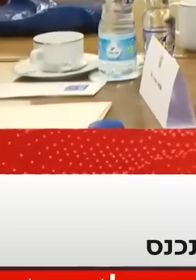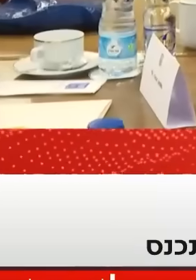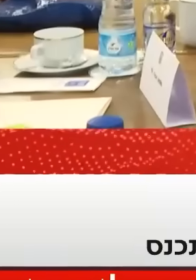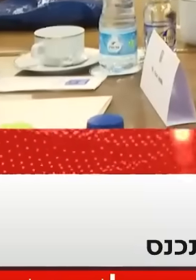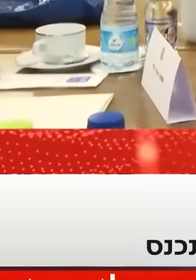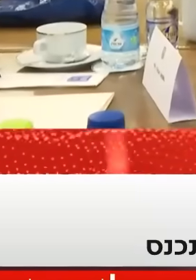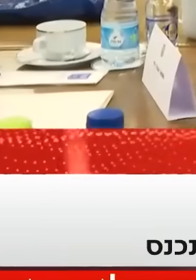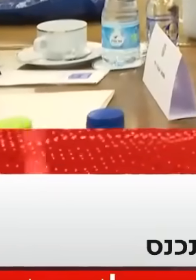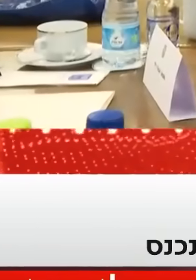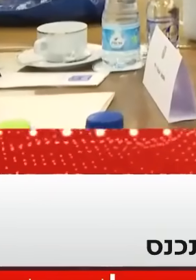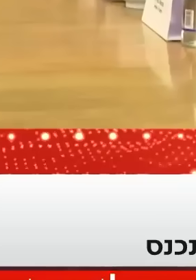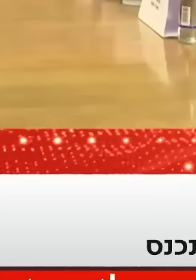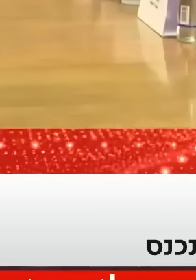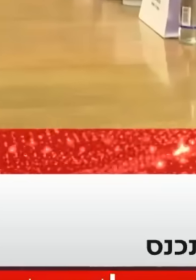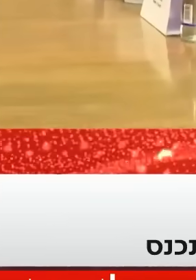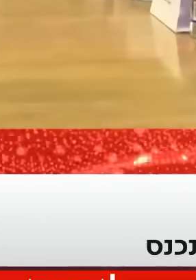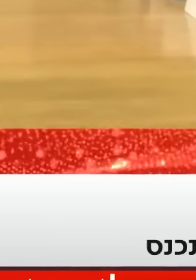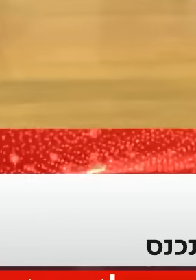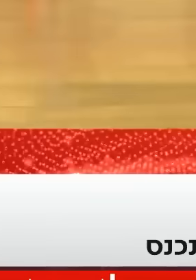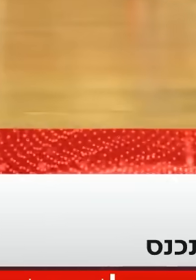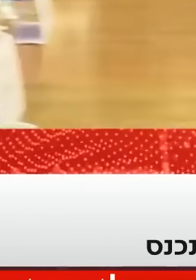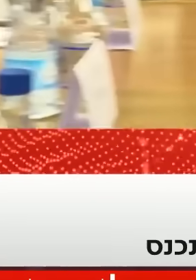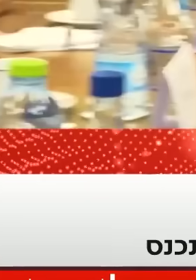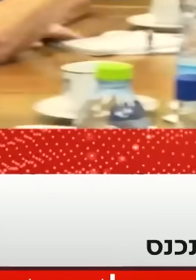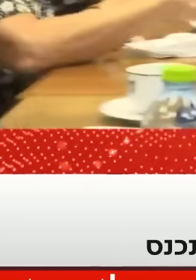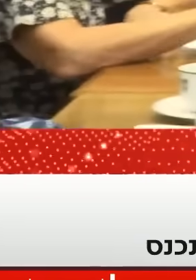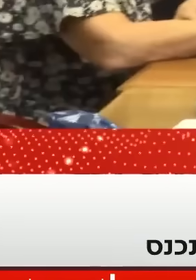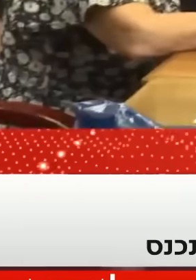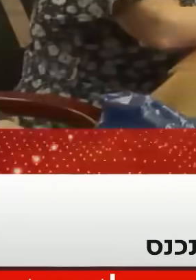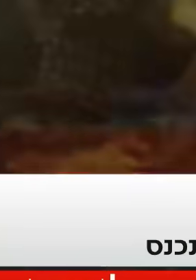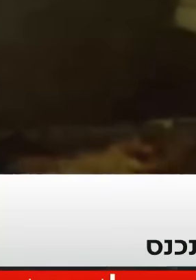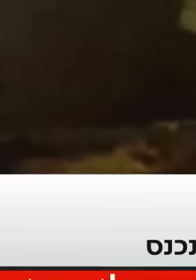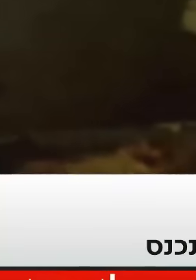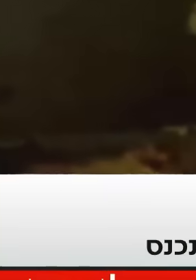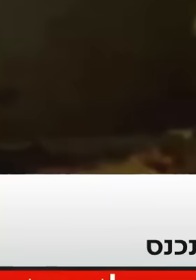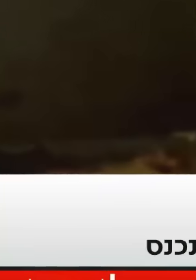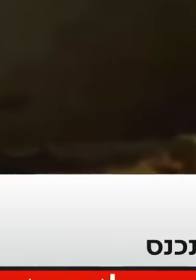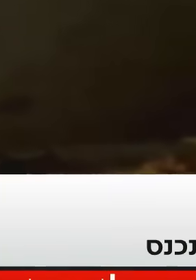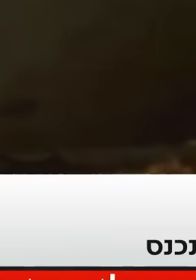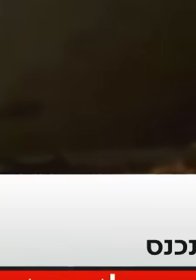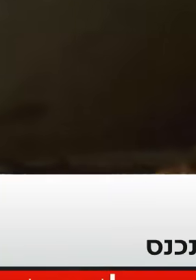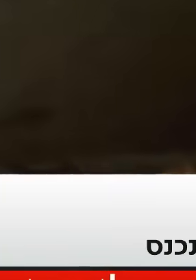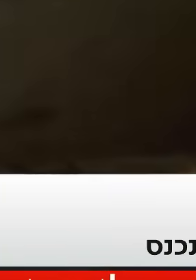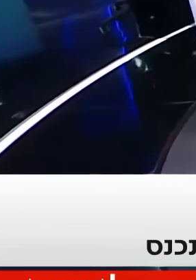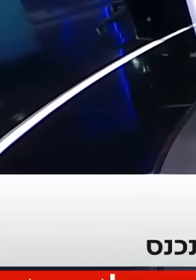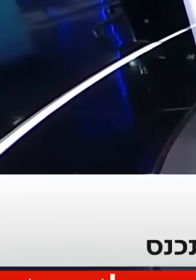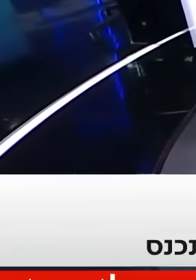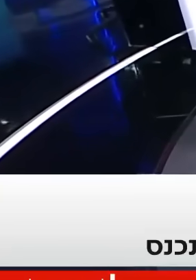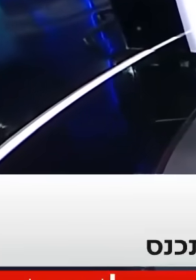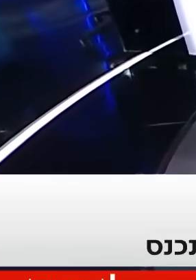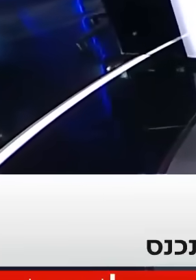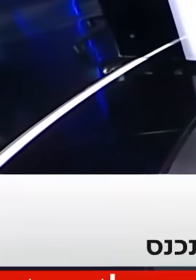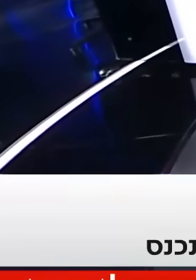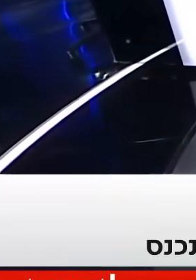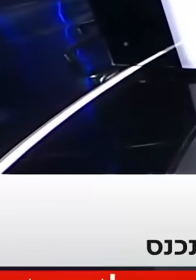אנחנו מתקרבים לקצה גבול היכולת שלנו מבחינת ההמתנה לעסקה שכזו. גילי, תודה. סולימן, בהמשך לדברים של גילי,